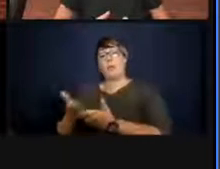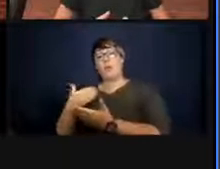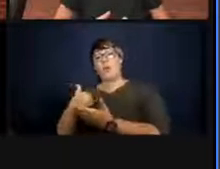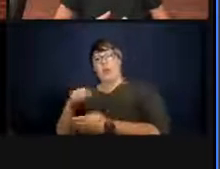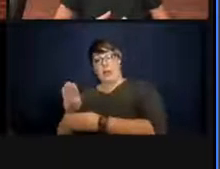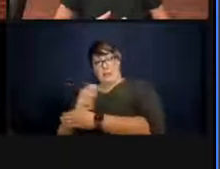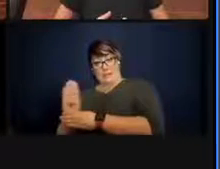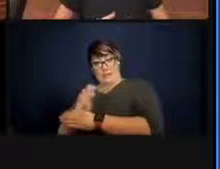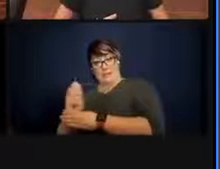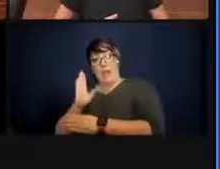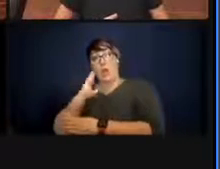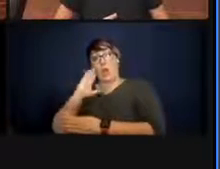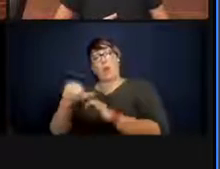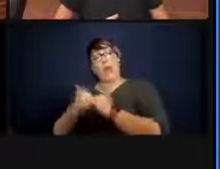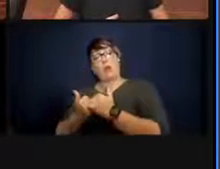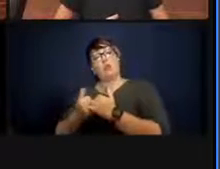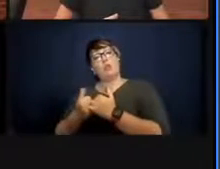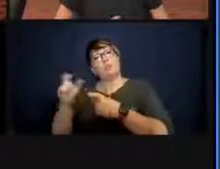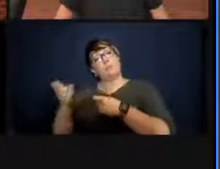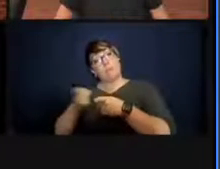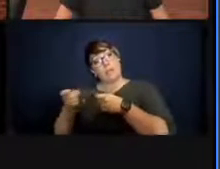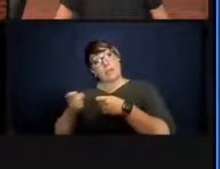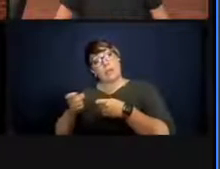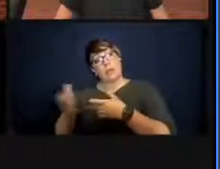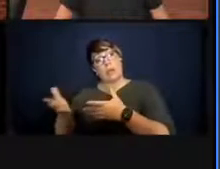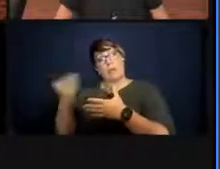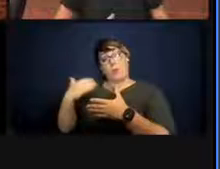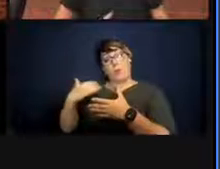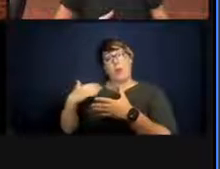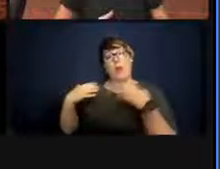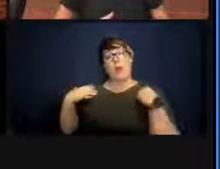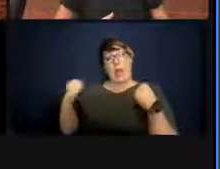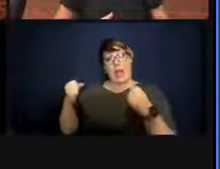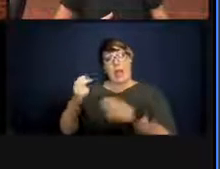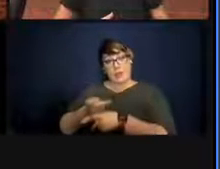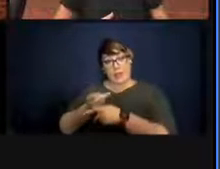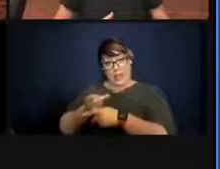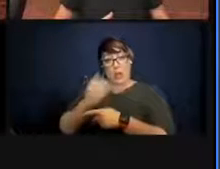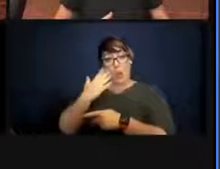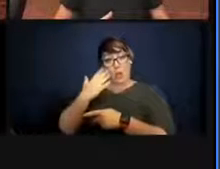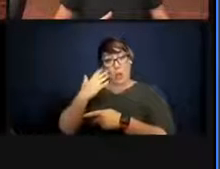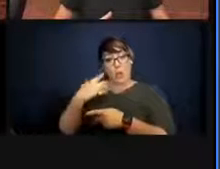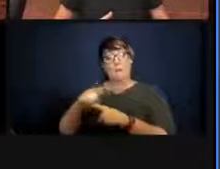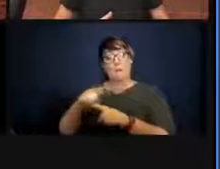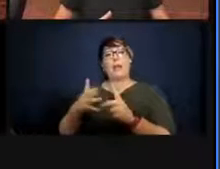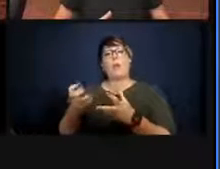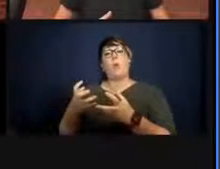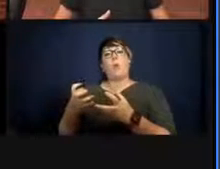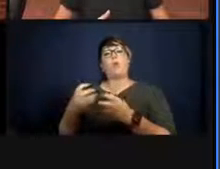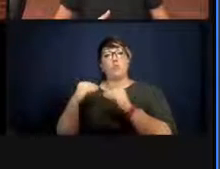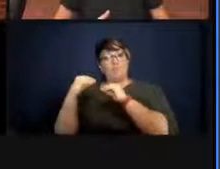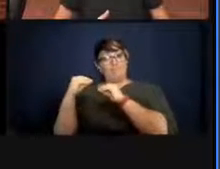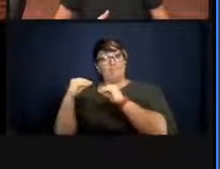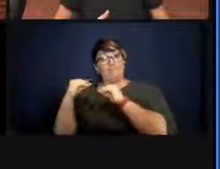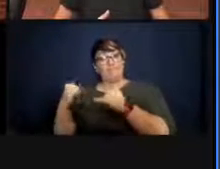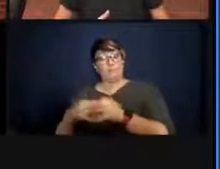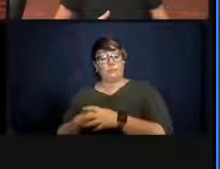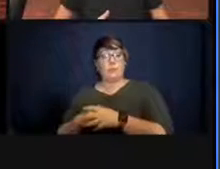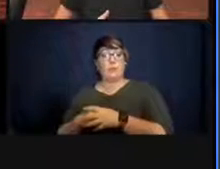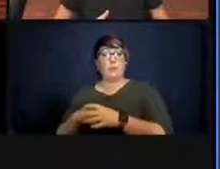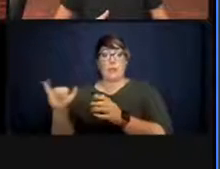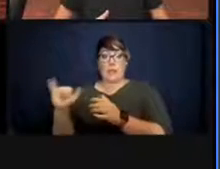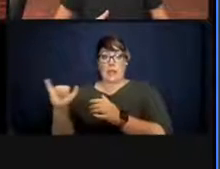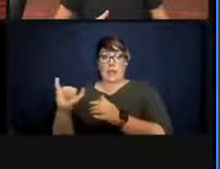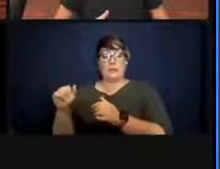يعودون إلى الرشوة ويقولون نعم أنا كنت أدير عمل وأعرف كيف أديره، أنا كنت أدير دار رعاية، أعرف كيف يبدو هذا